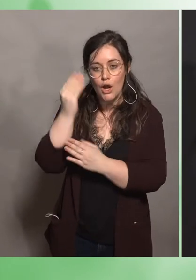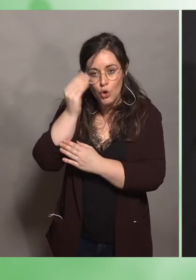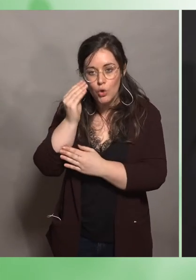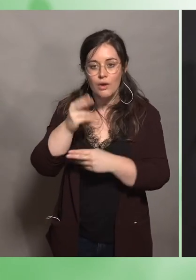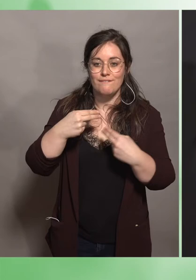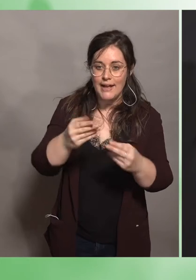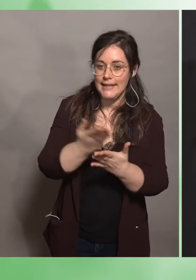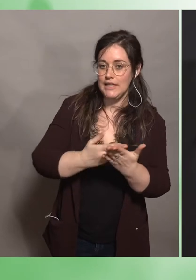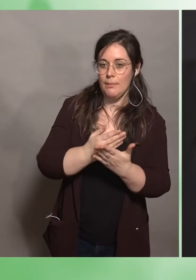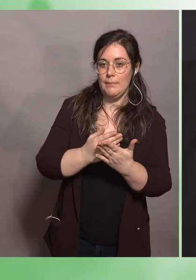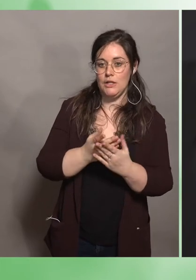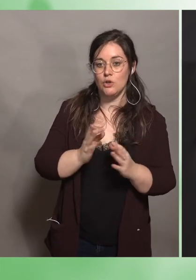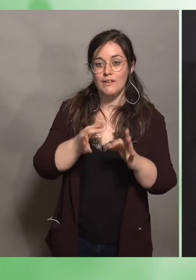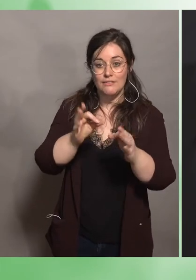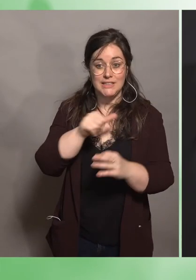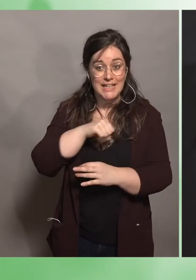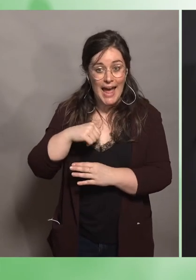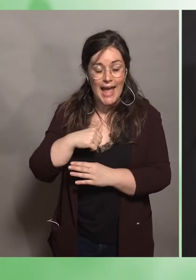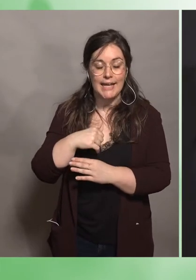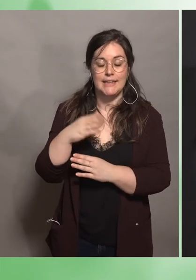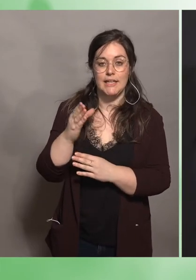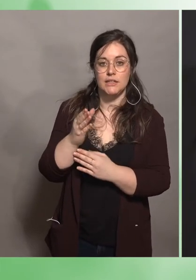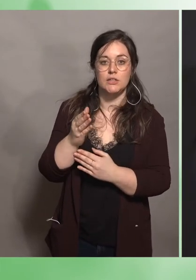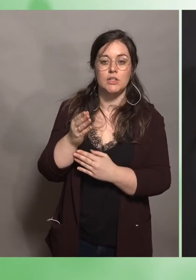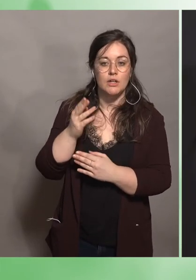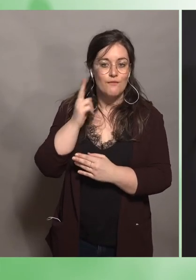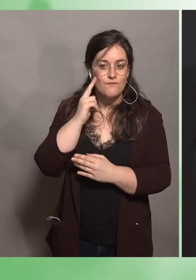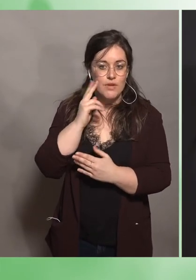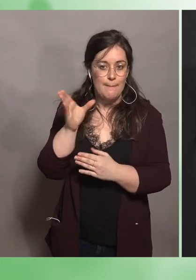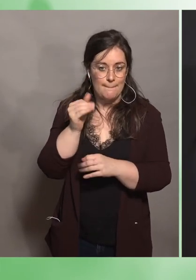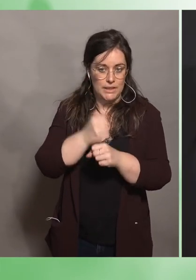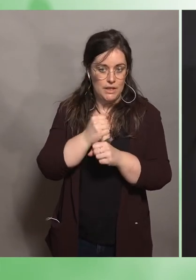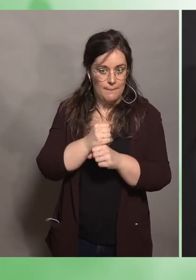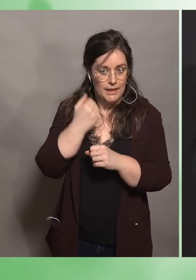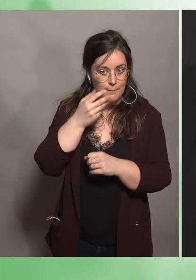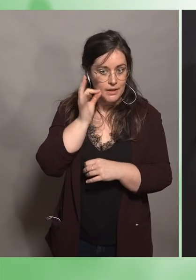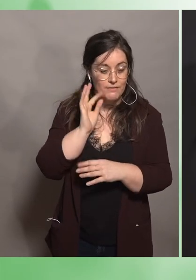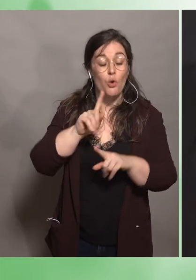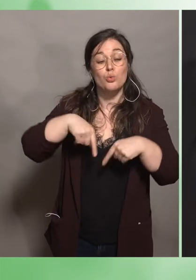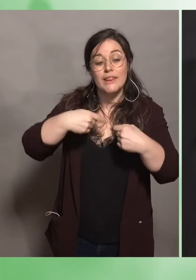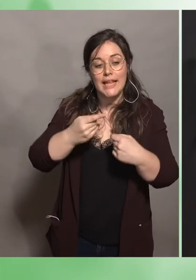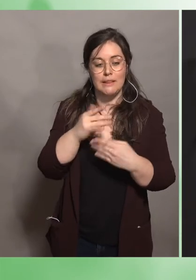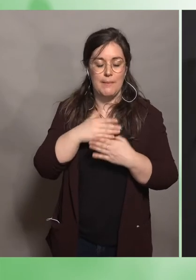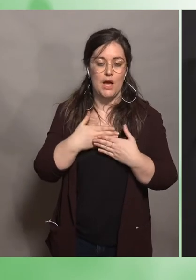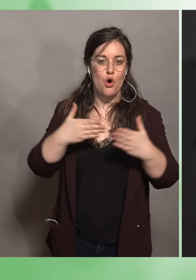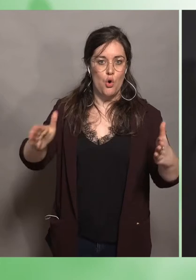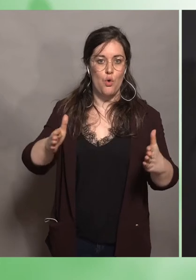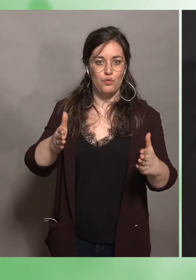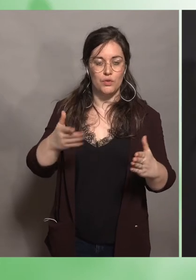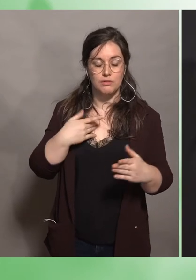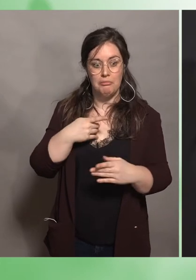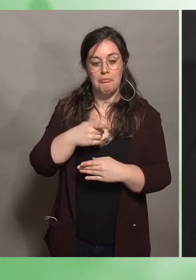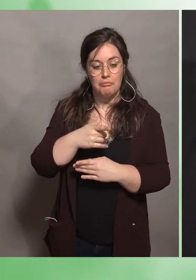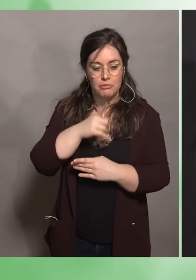durch Qualifizierungen der eigenen internen Mitarbeiter und Mitarbeiterinnen, um dann offen zu sein für stille